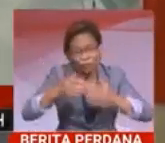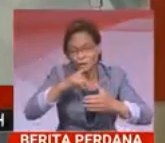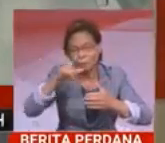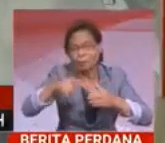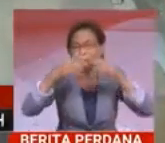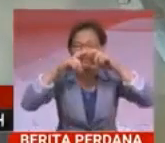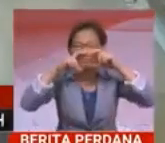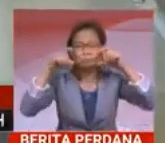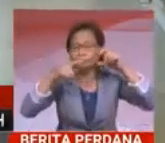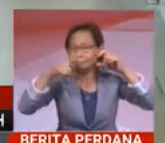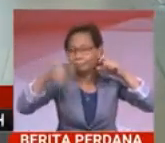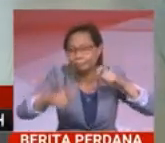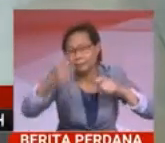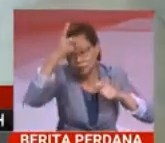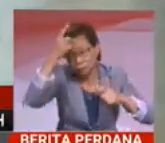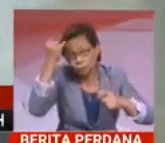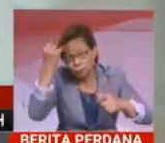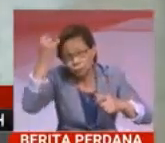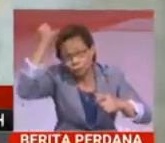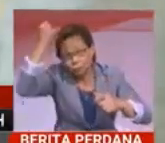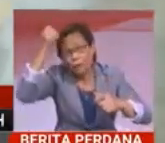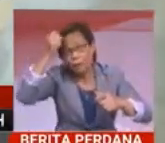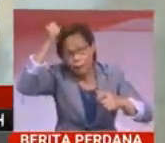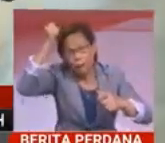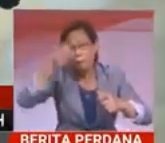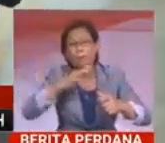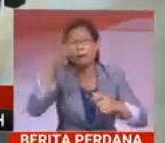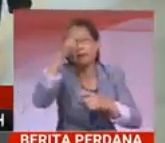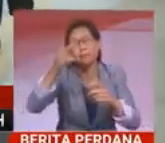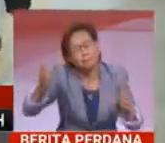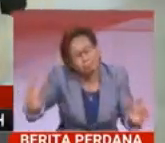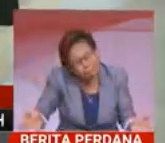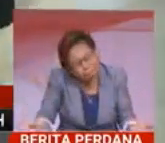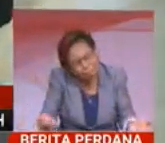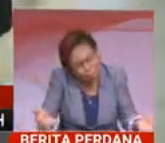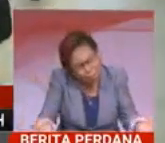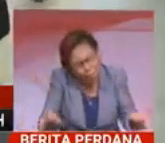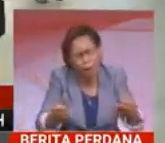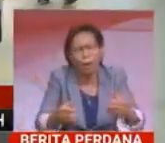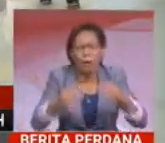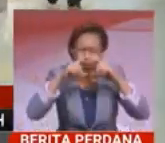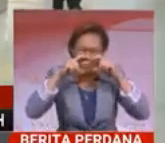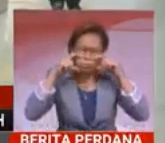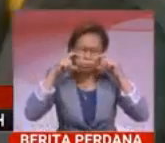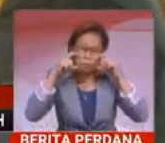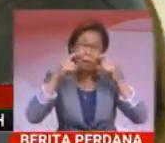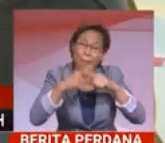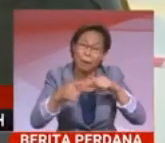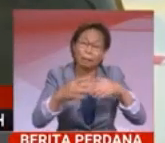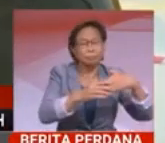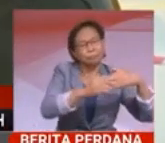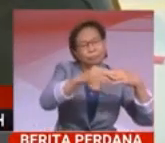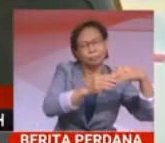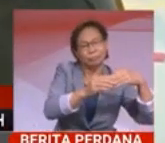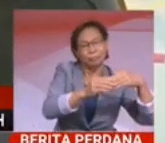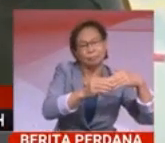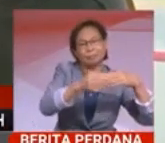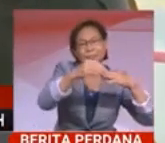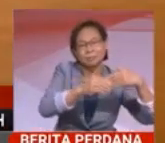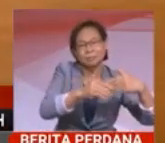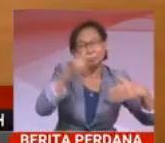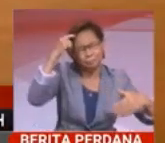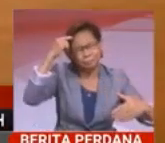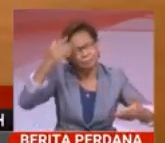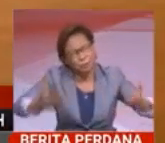belitung data seismik sabri berkata kerajaan bagaimanapun menggalakkan pemakaian bentuk muka kelonggaran itu jelasnya selepas